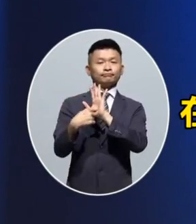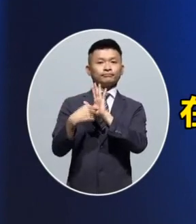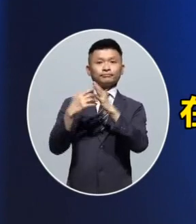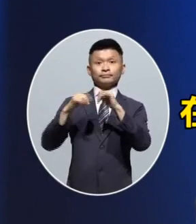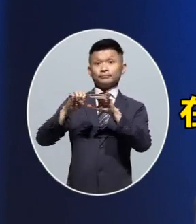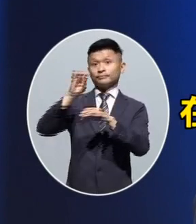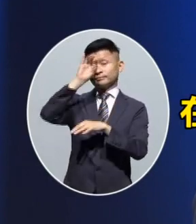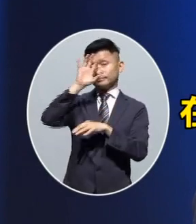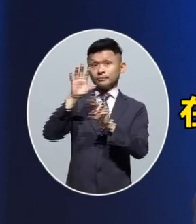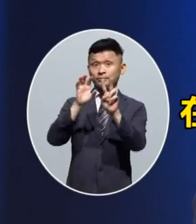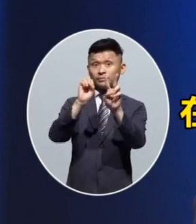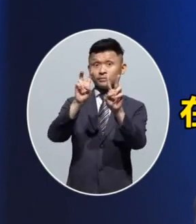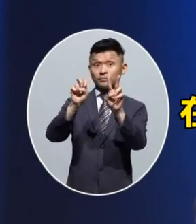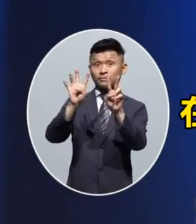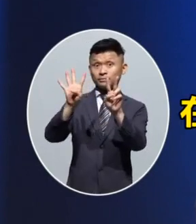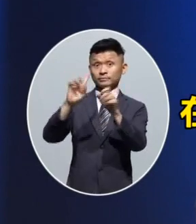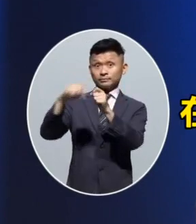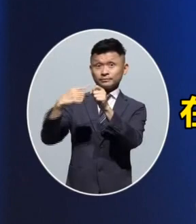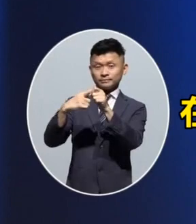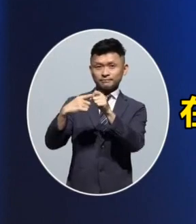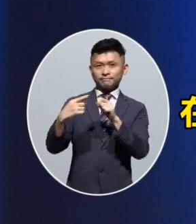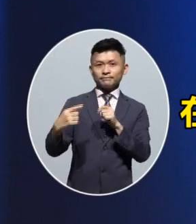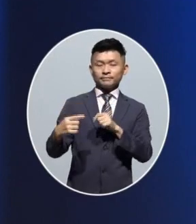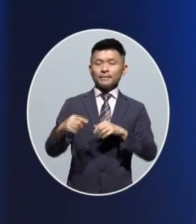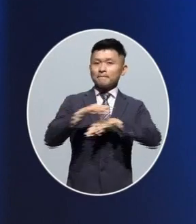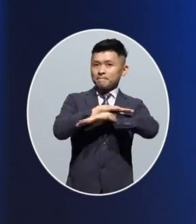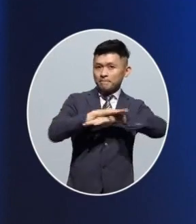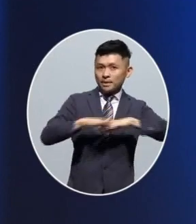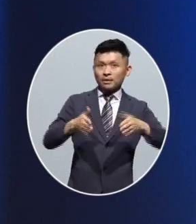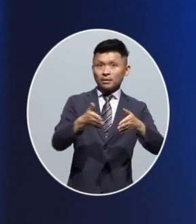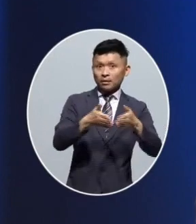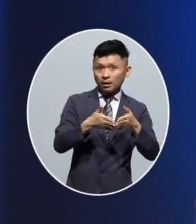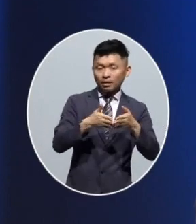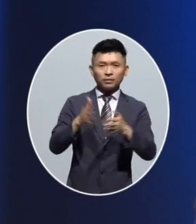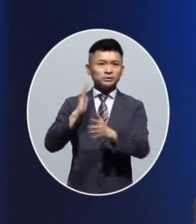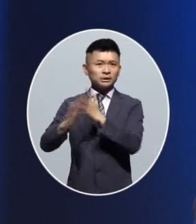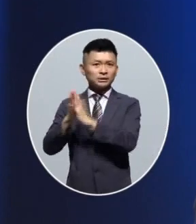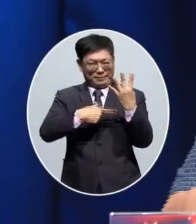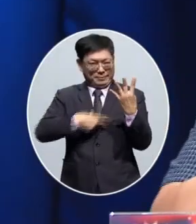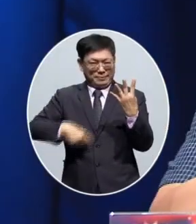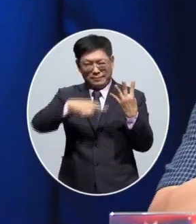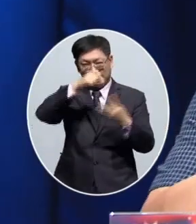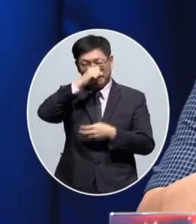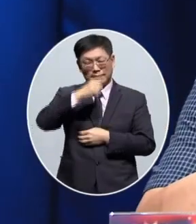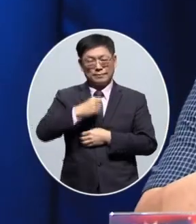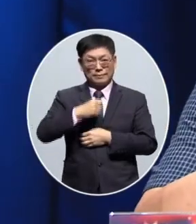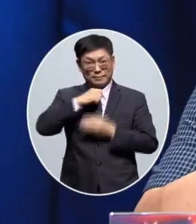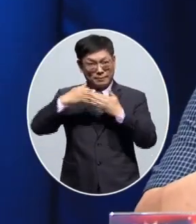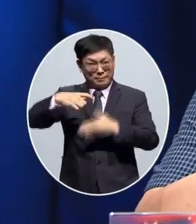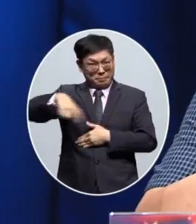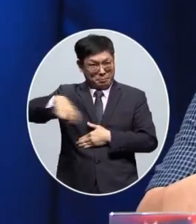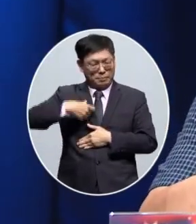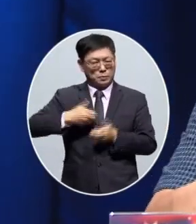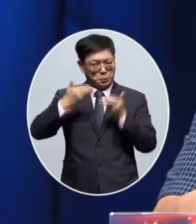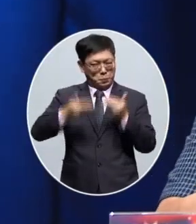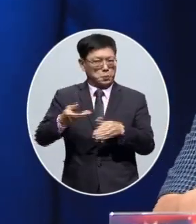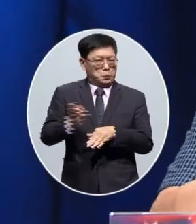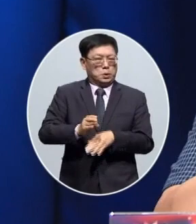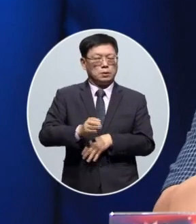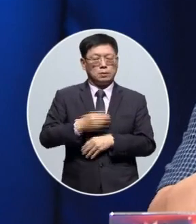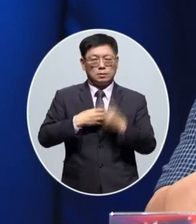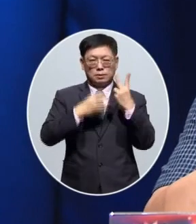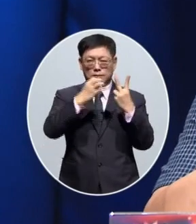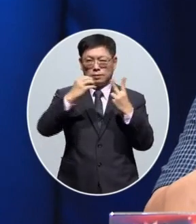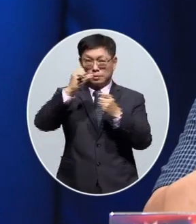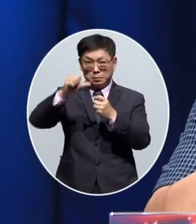用开研讨会的互相的谈，什么方法是大家要的，什么方法是大家觉得是可行